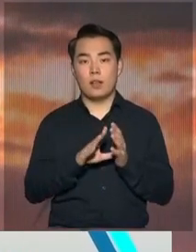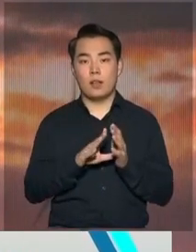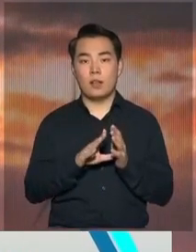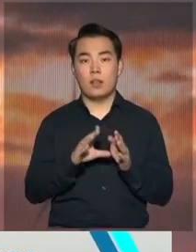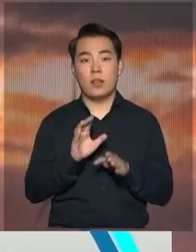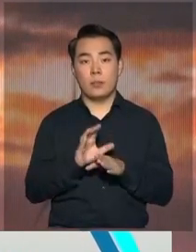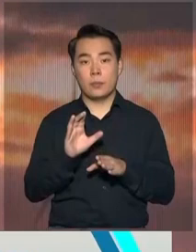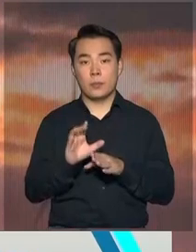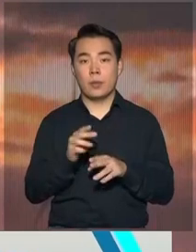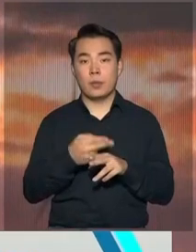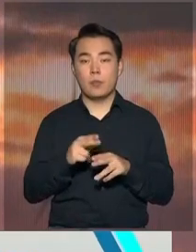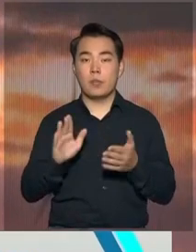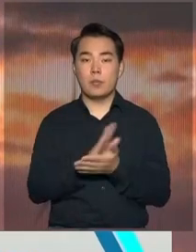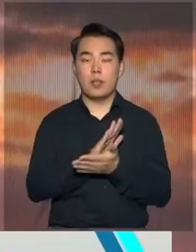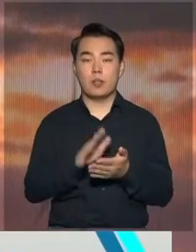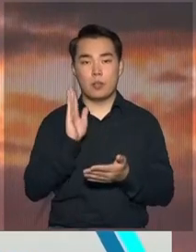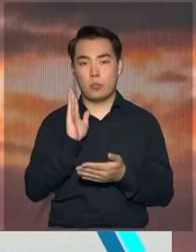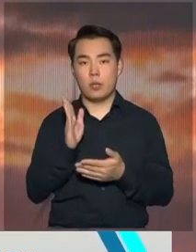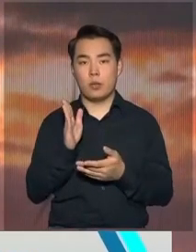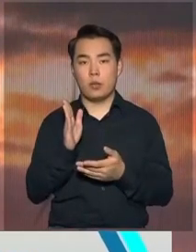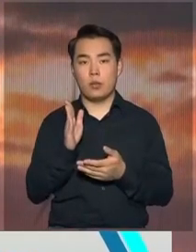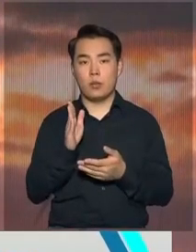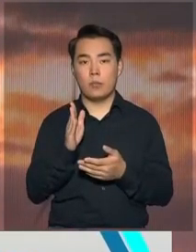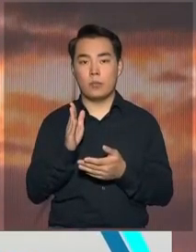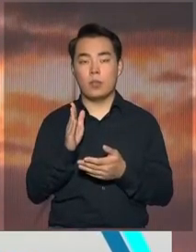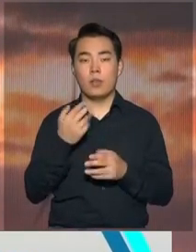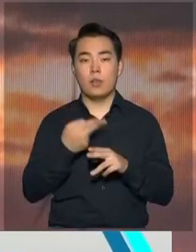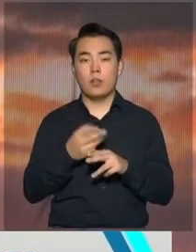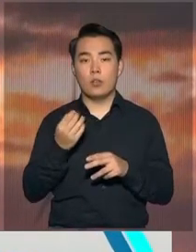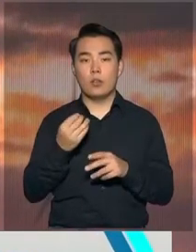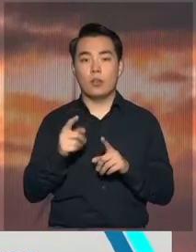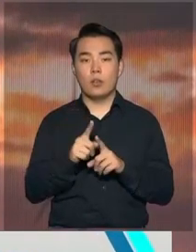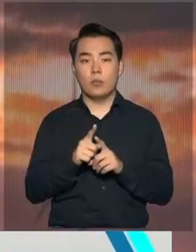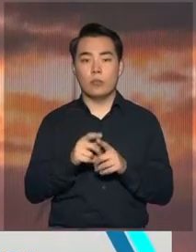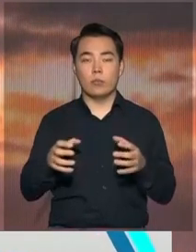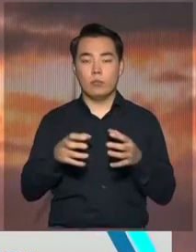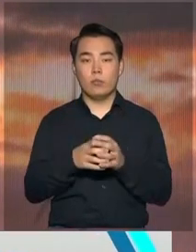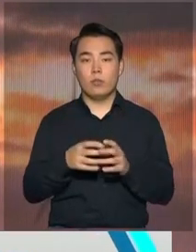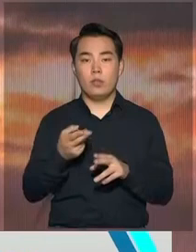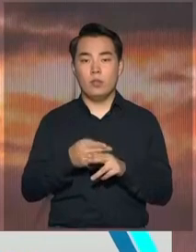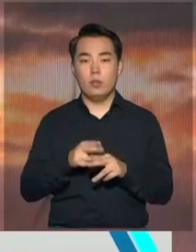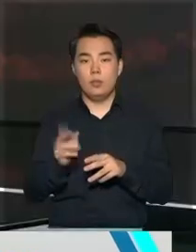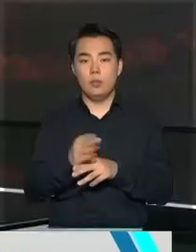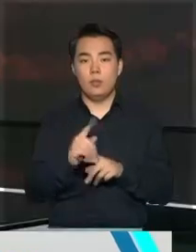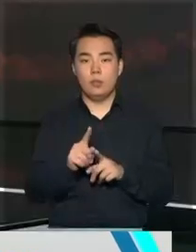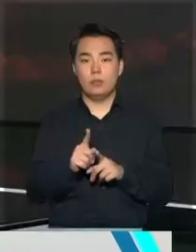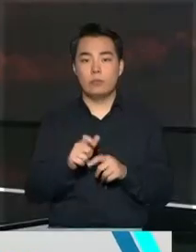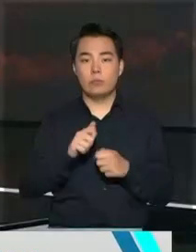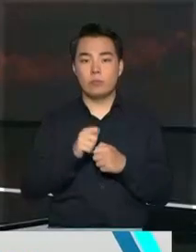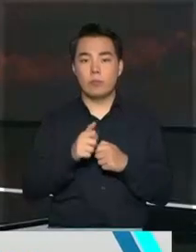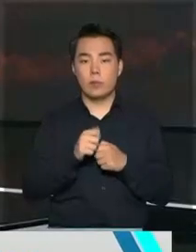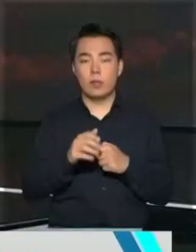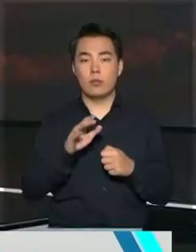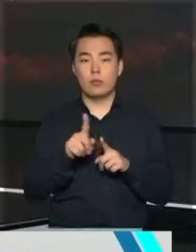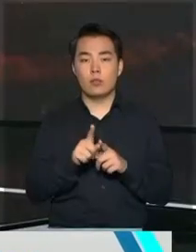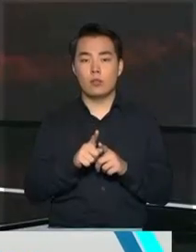кезде тегін тасымалданады. Одан бөлек жаңағы кәсіпкерлік кодексіне байланысты оларға бірқатар инвестициялық преференциялар